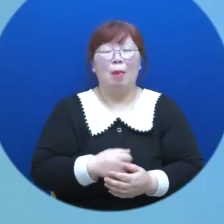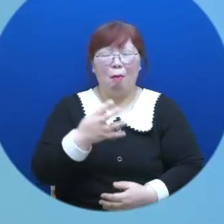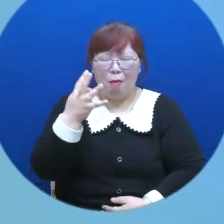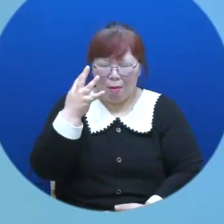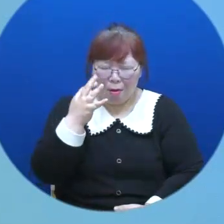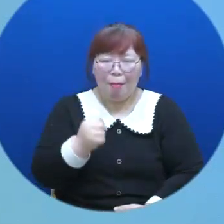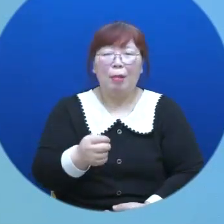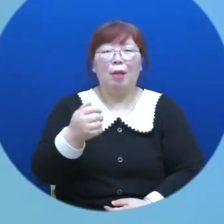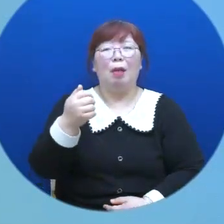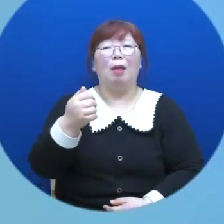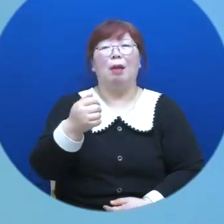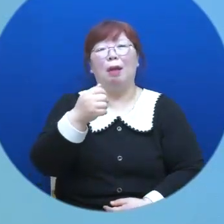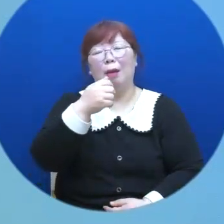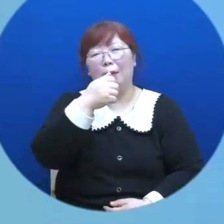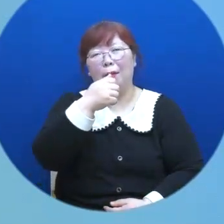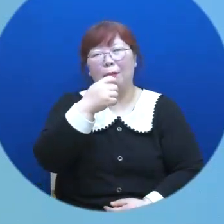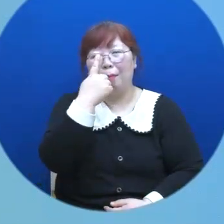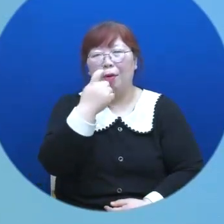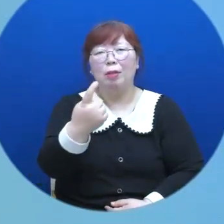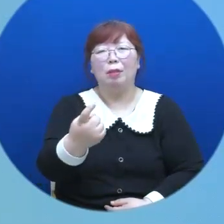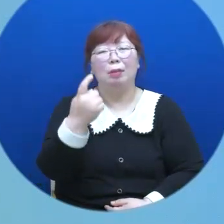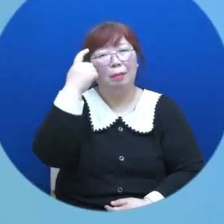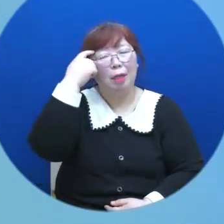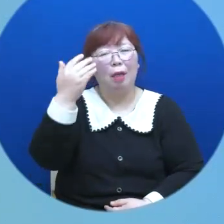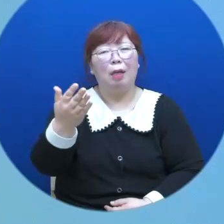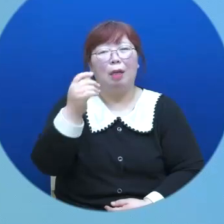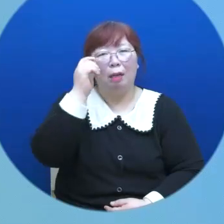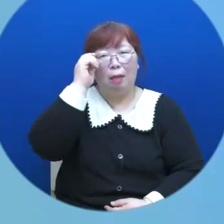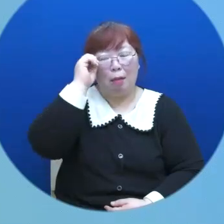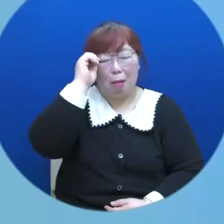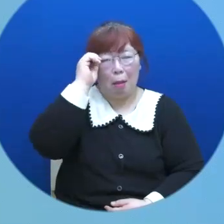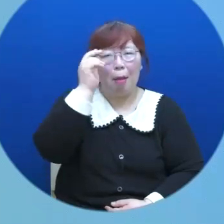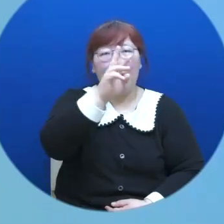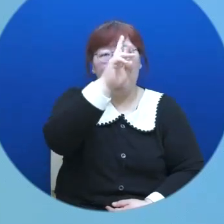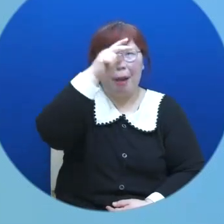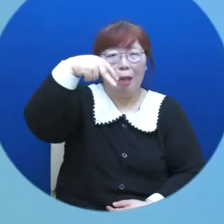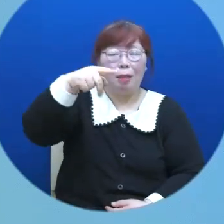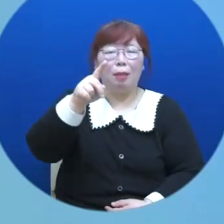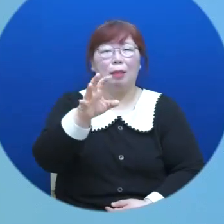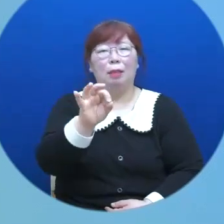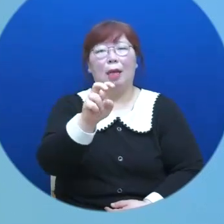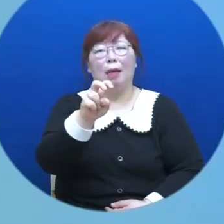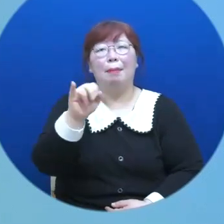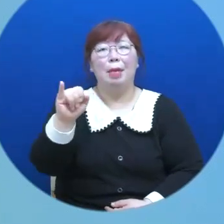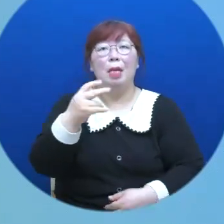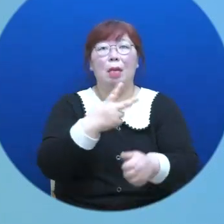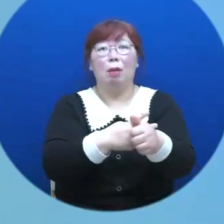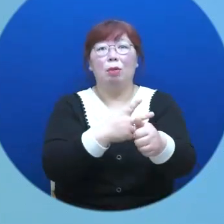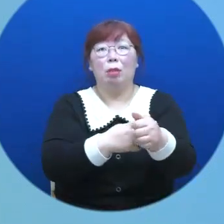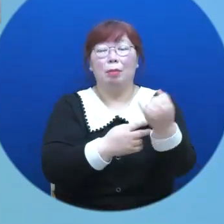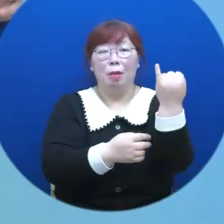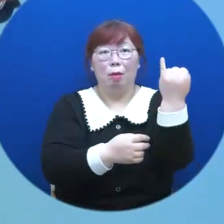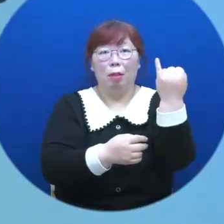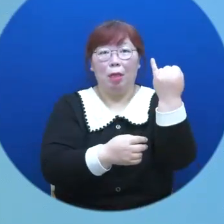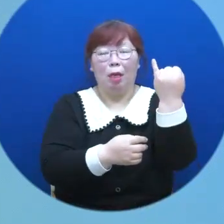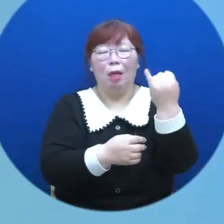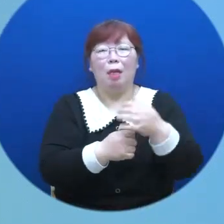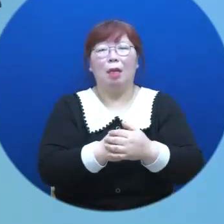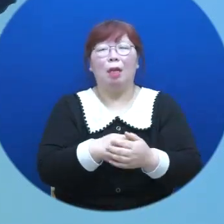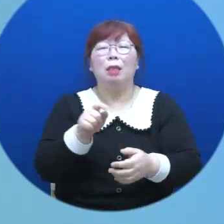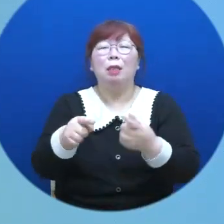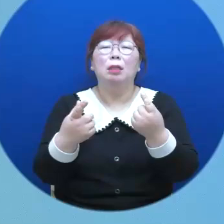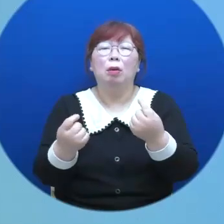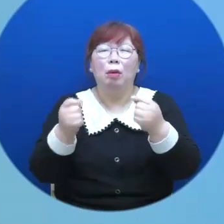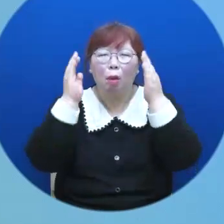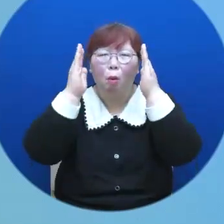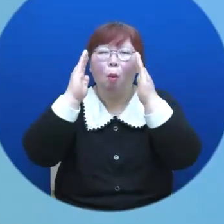멋지냐고요. 여러분, 앞부분에서 말했죠. 박상미 그분. 네. 그렇게 공부